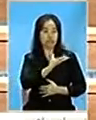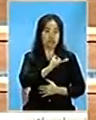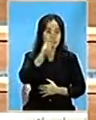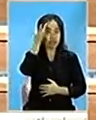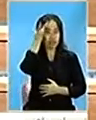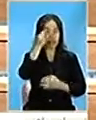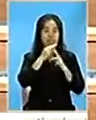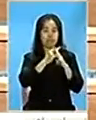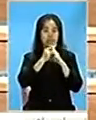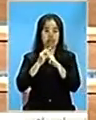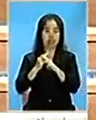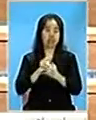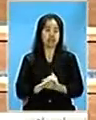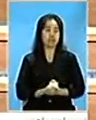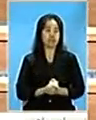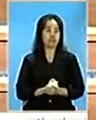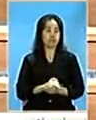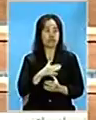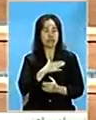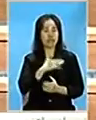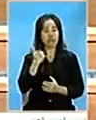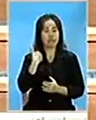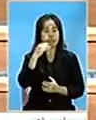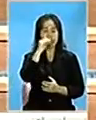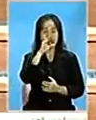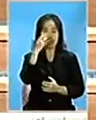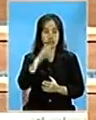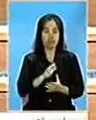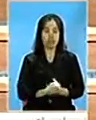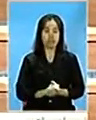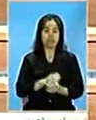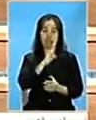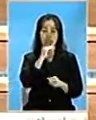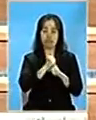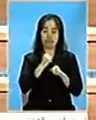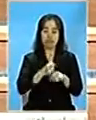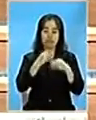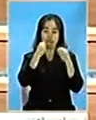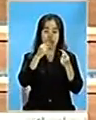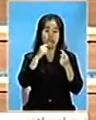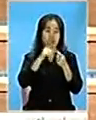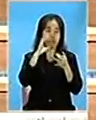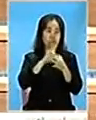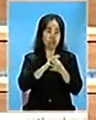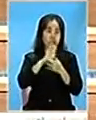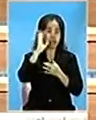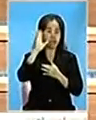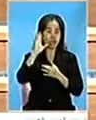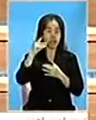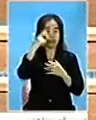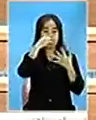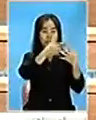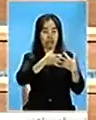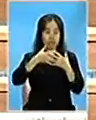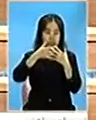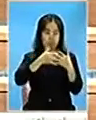านประธานครับอย่างที่ผมได้กล่าวเรียนไปแล้วเข้าไปทำลายบ่นทำลายถึงรัสเวกัสประเทศสหรัฐอเ